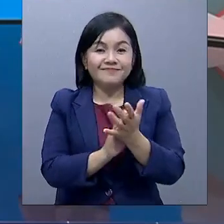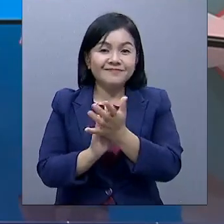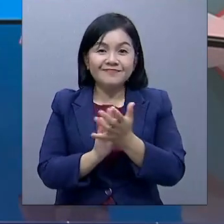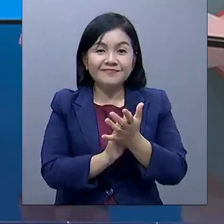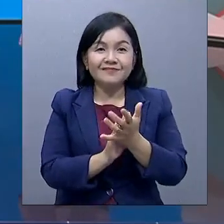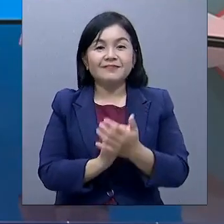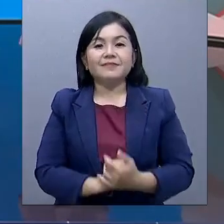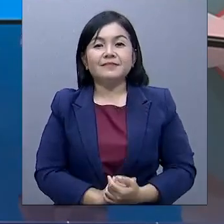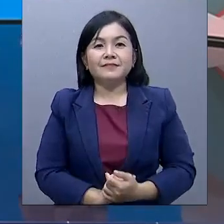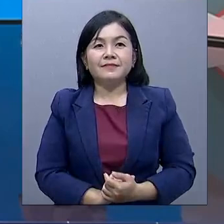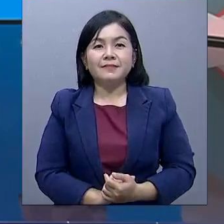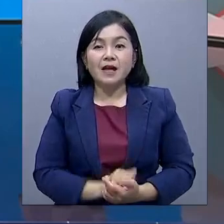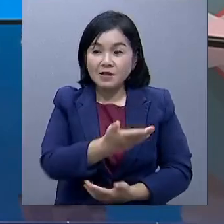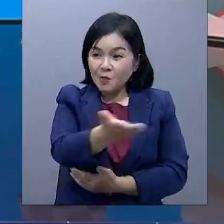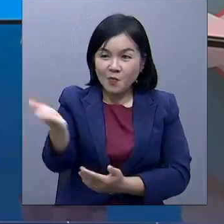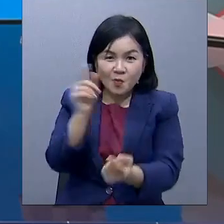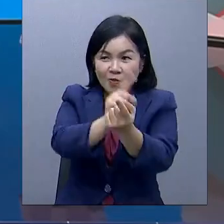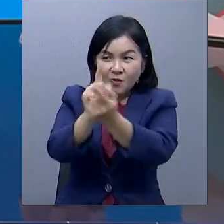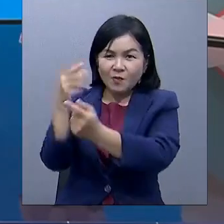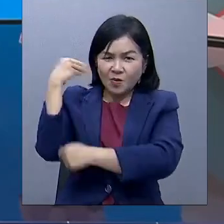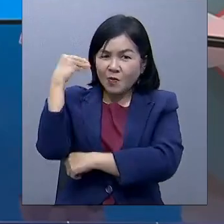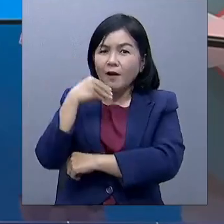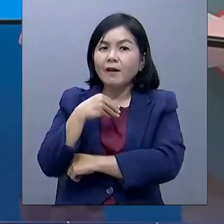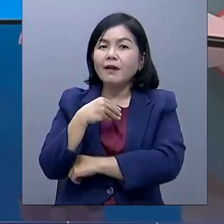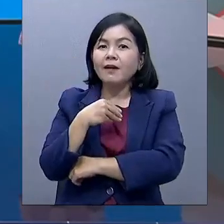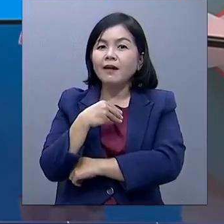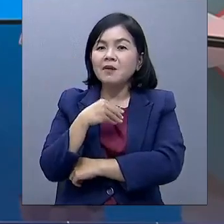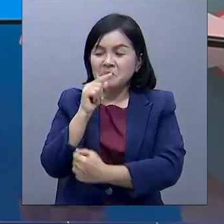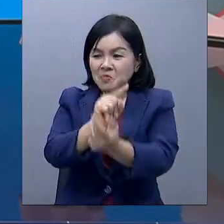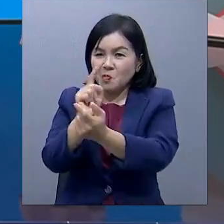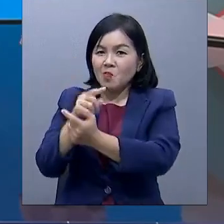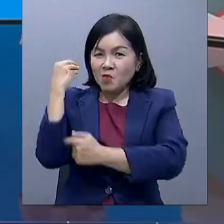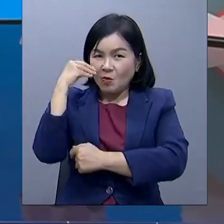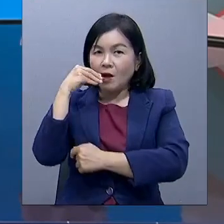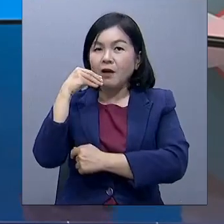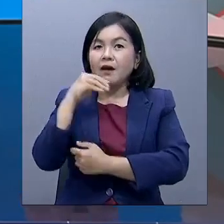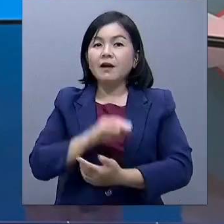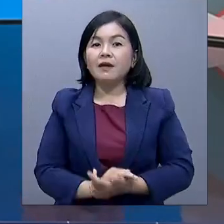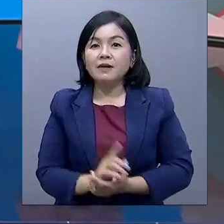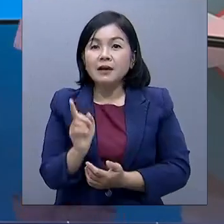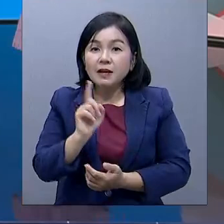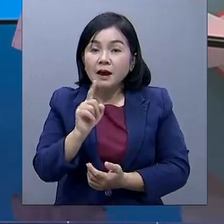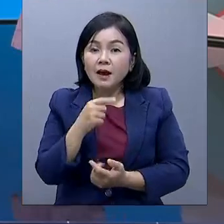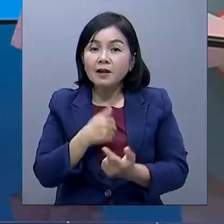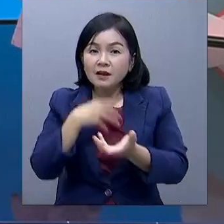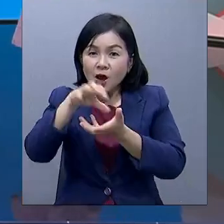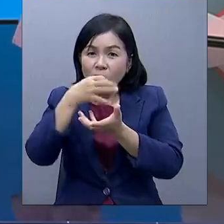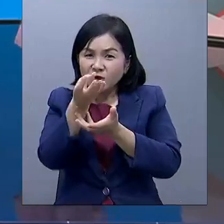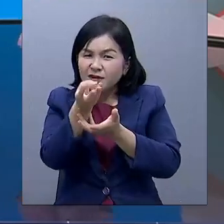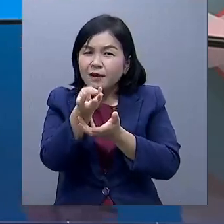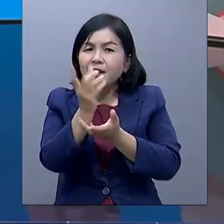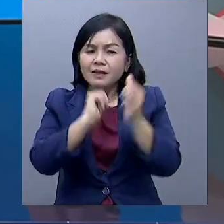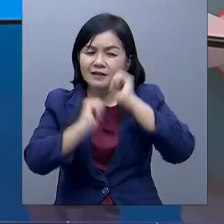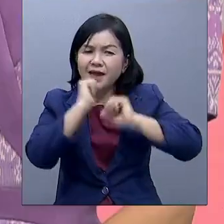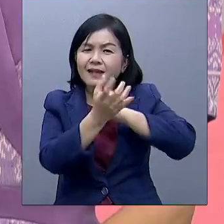ได้ใจ คนนั้นผมเจอบ่อยเขาเก่งเขาเป็นเพอร์ฟอร์แมนซ์ ใช่ไหม ค นสุดท้ายให้ฟังสักนิดนึงเรื่องราวเกี่ยวกับอ